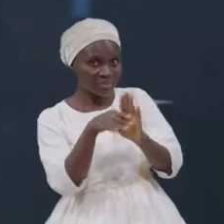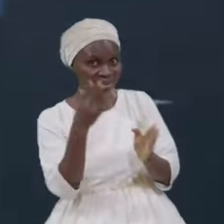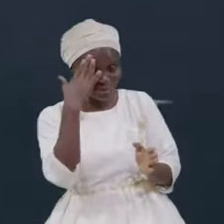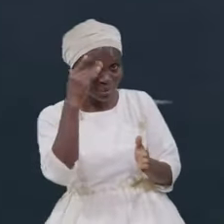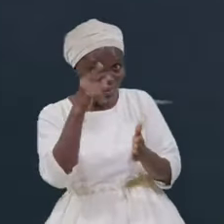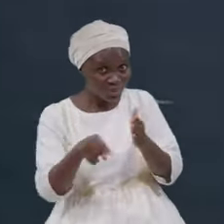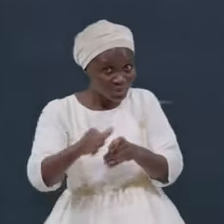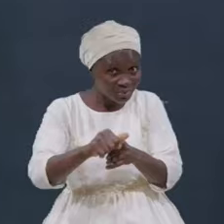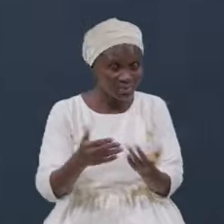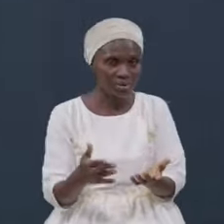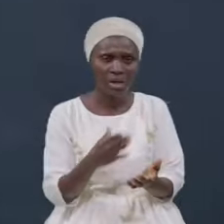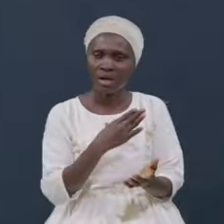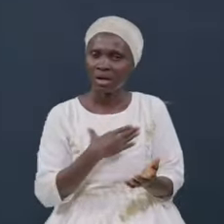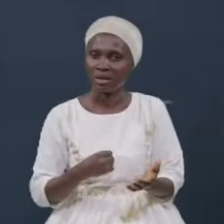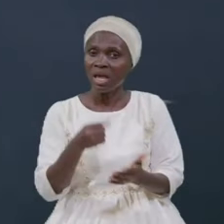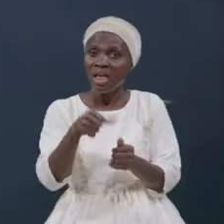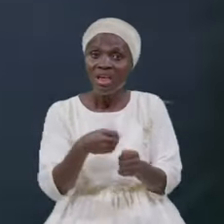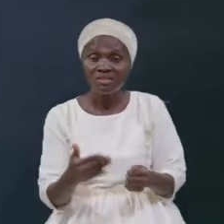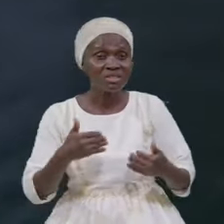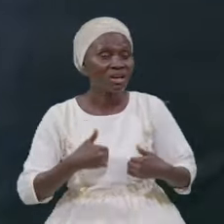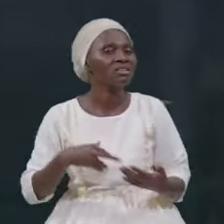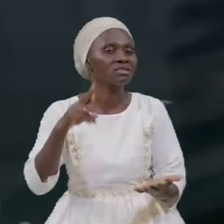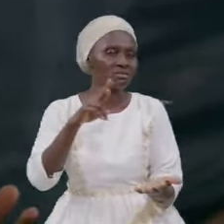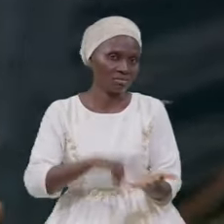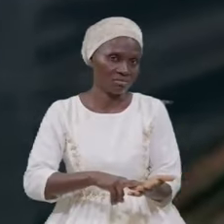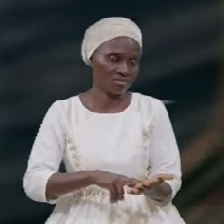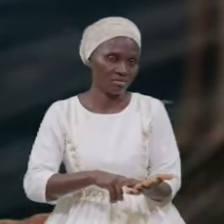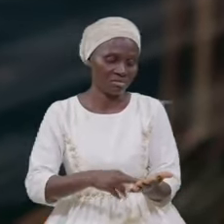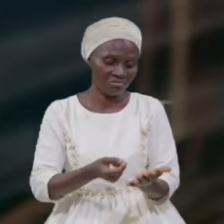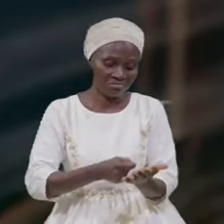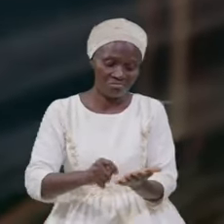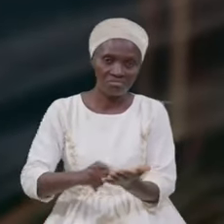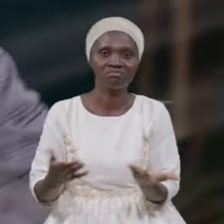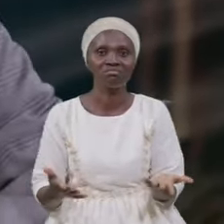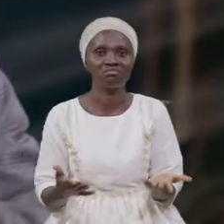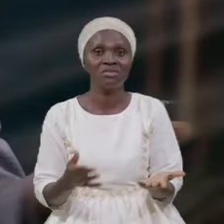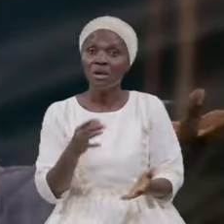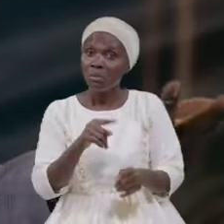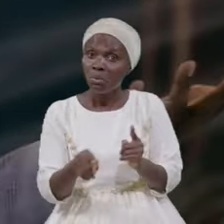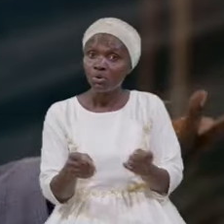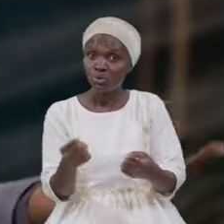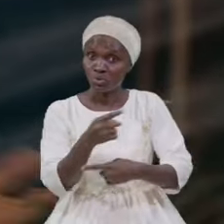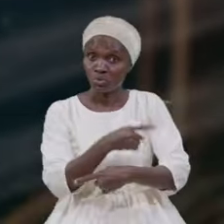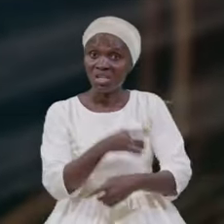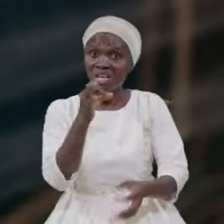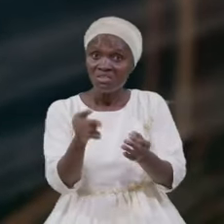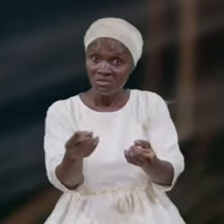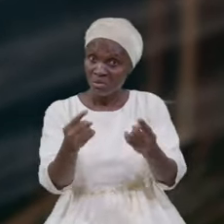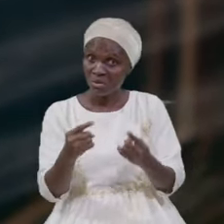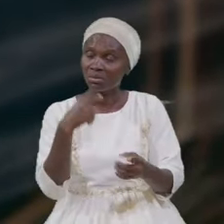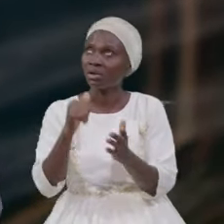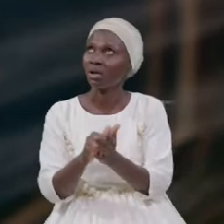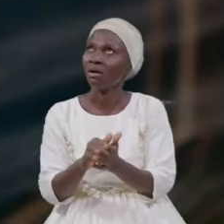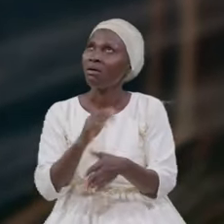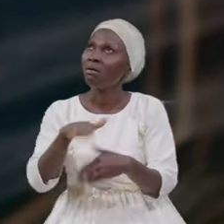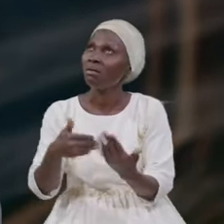enregistré. Mais si tu viens aujourd'hui et tu dis, toutes les choses secrètes, toutes les choses publiques et toutes les choses